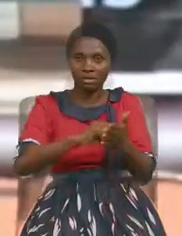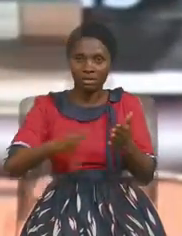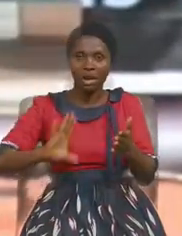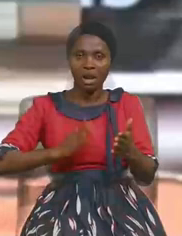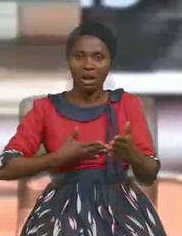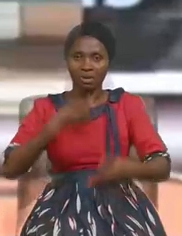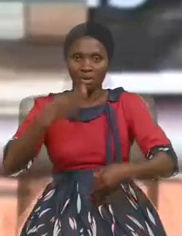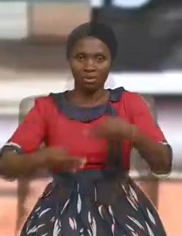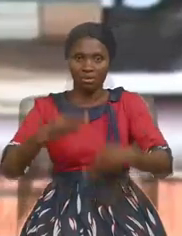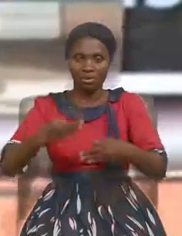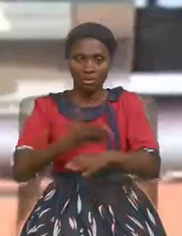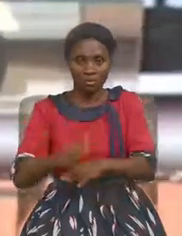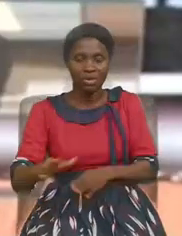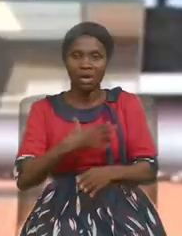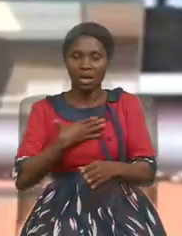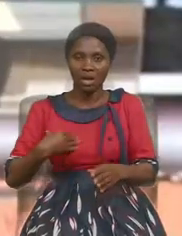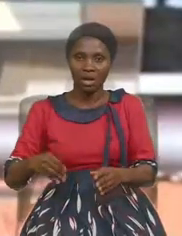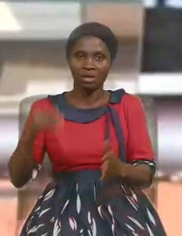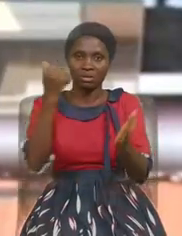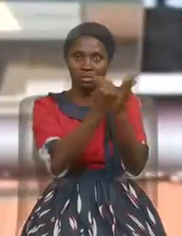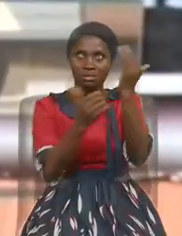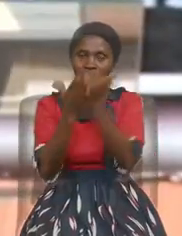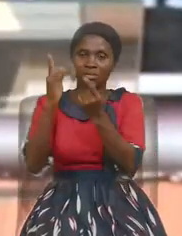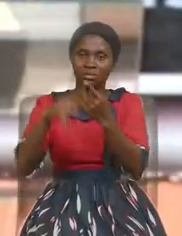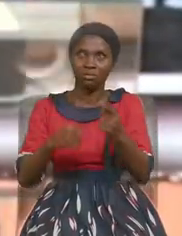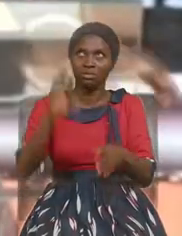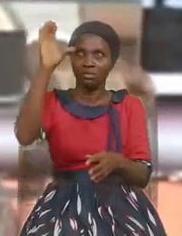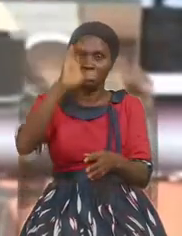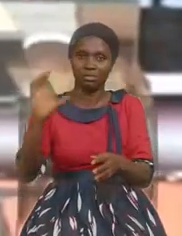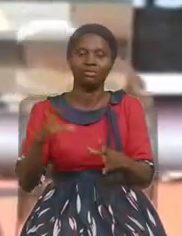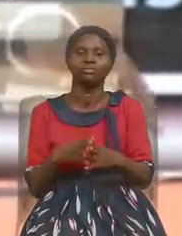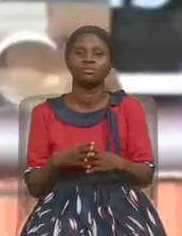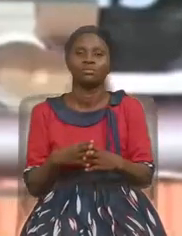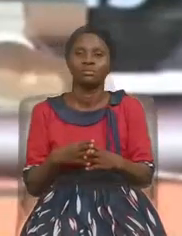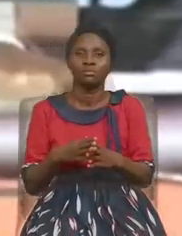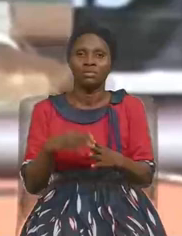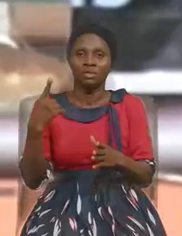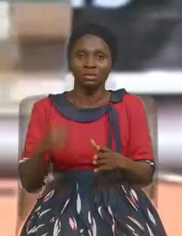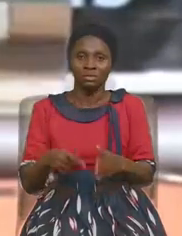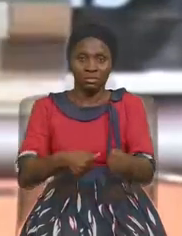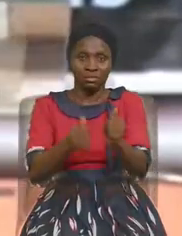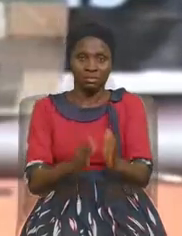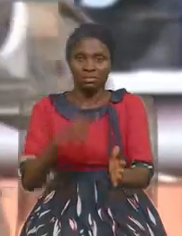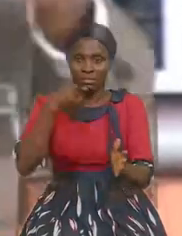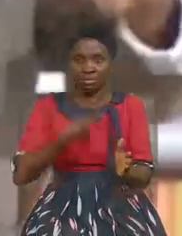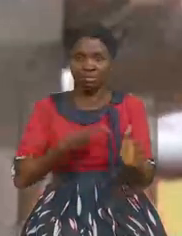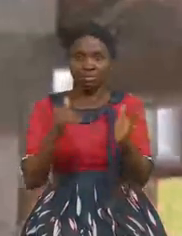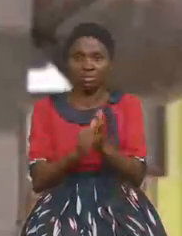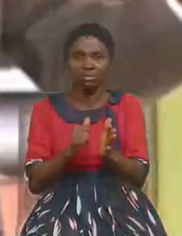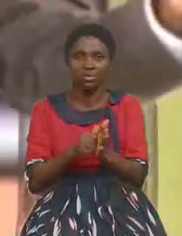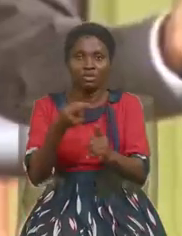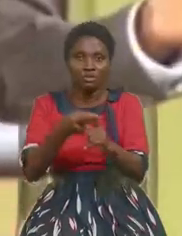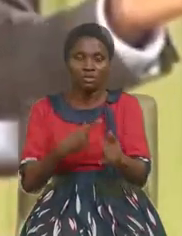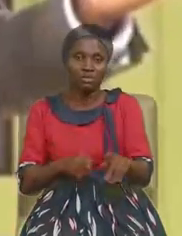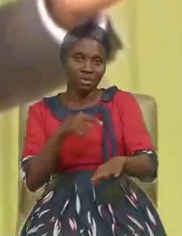Et il a cloué tout cela sur la croix. L'apôtre Paul nous dit beaucoup de choses. Il nous dit, du point de vue de